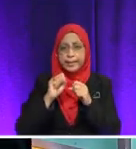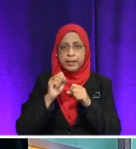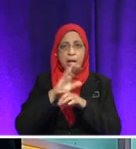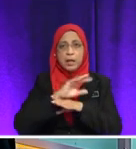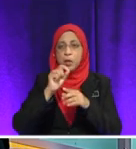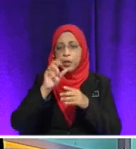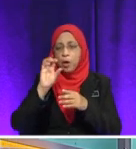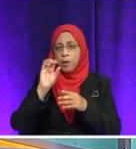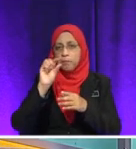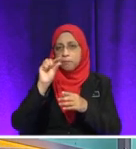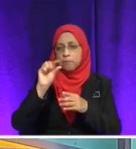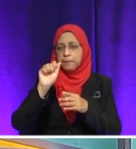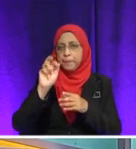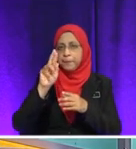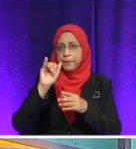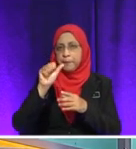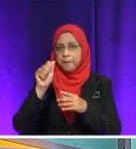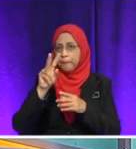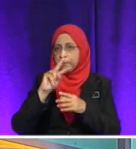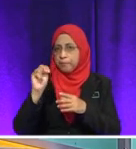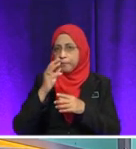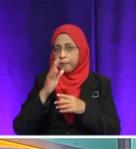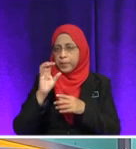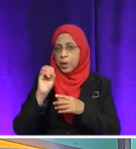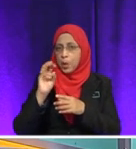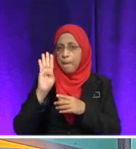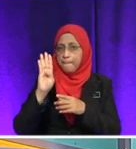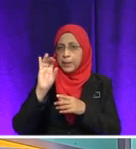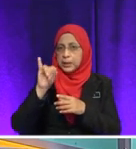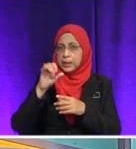jangan guna istilah bahasa Inggris